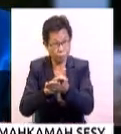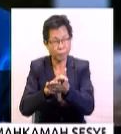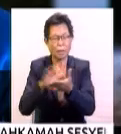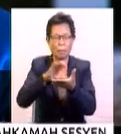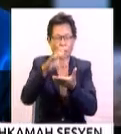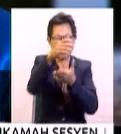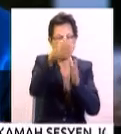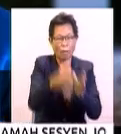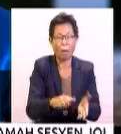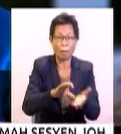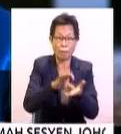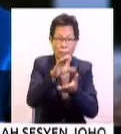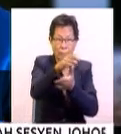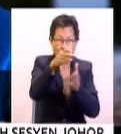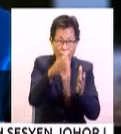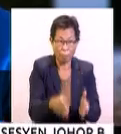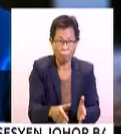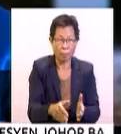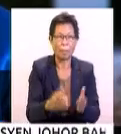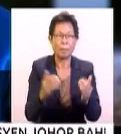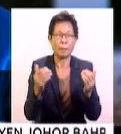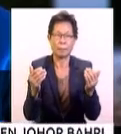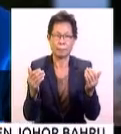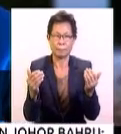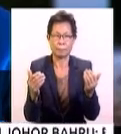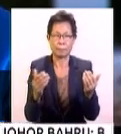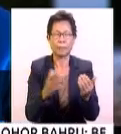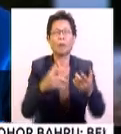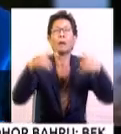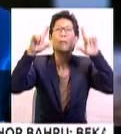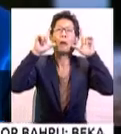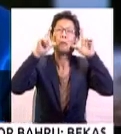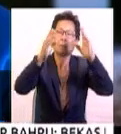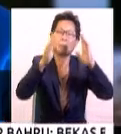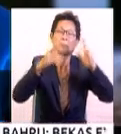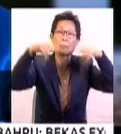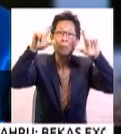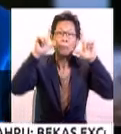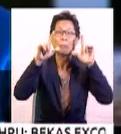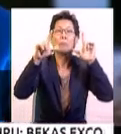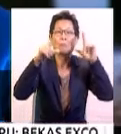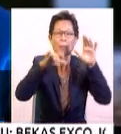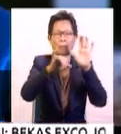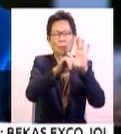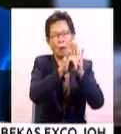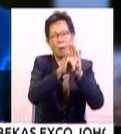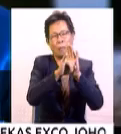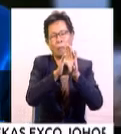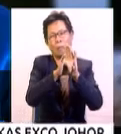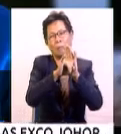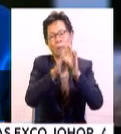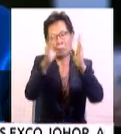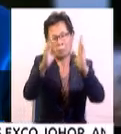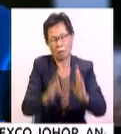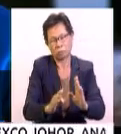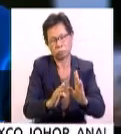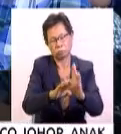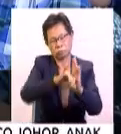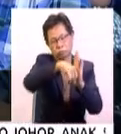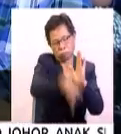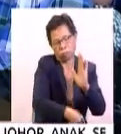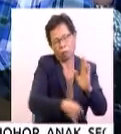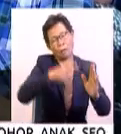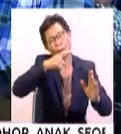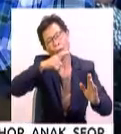tidak mudah dikembalikan dan maruah bangsa akan tercalar selamanya.